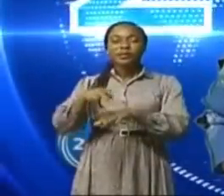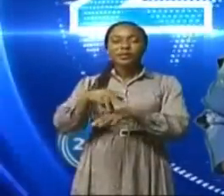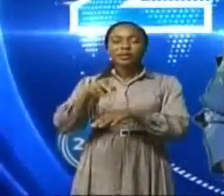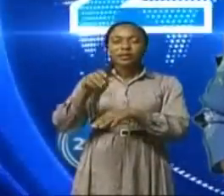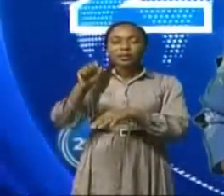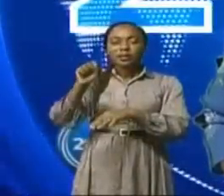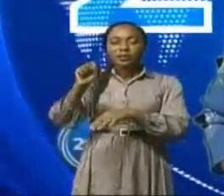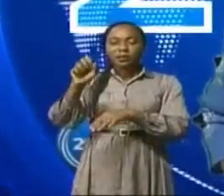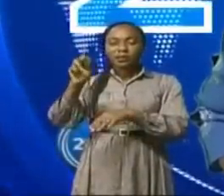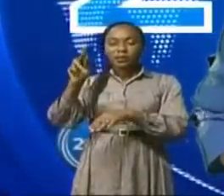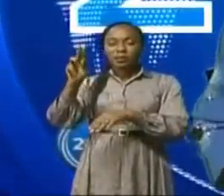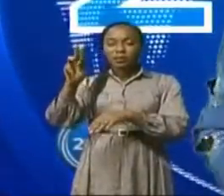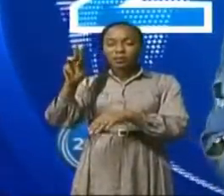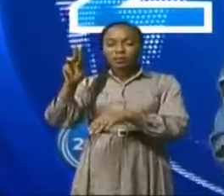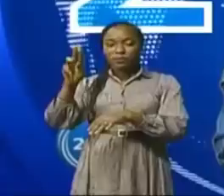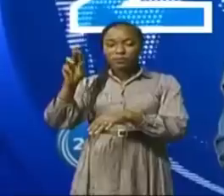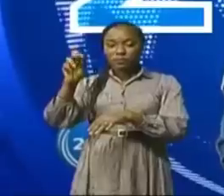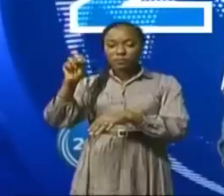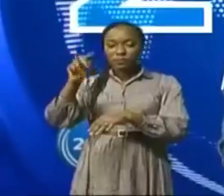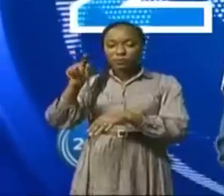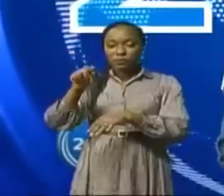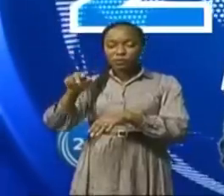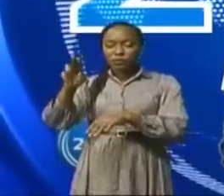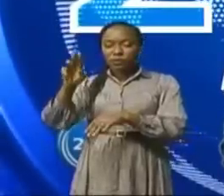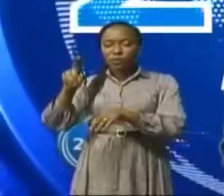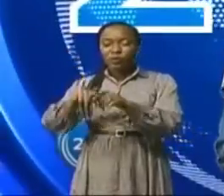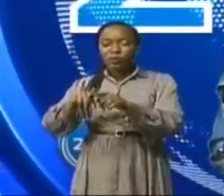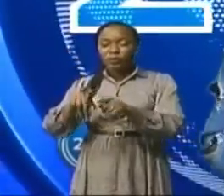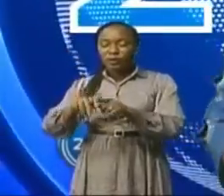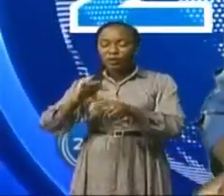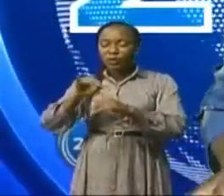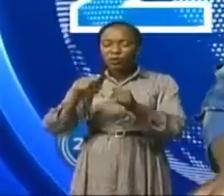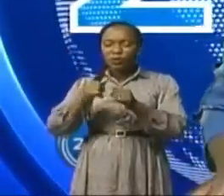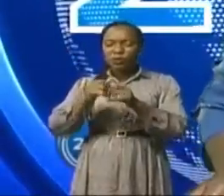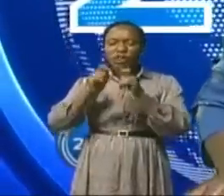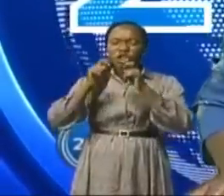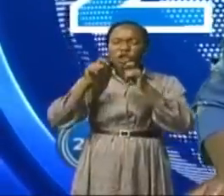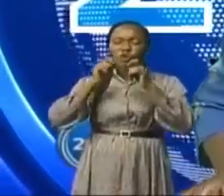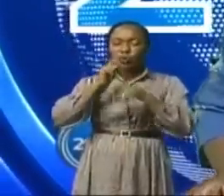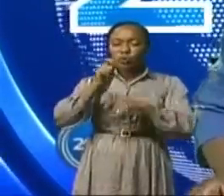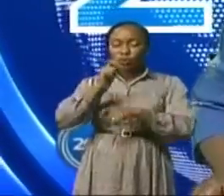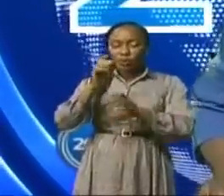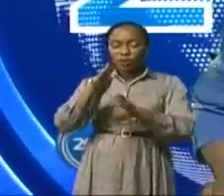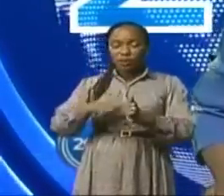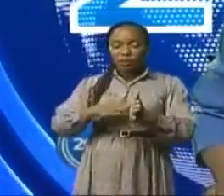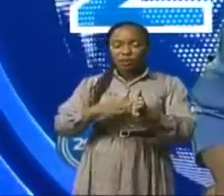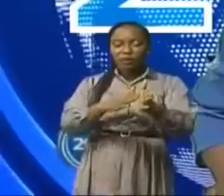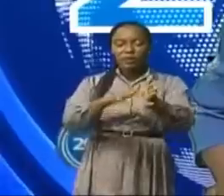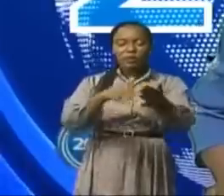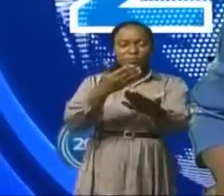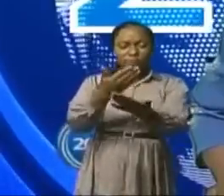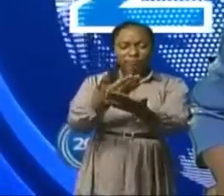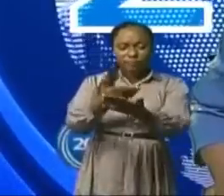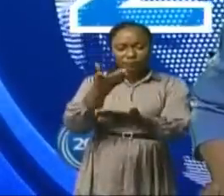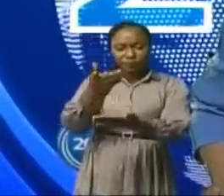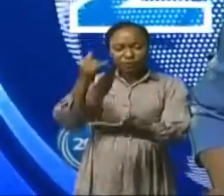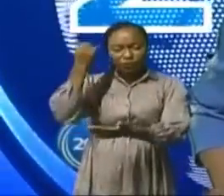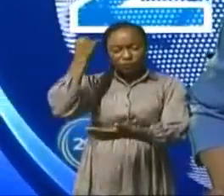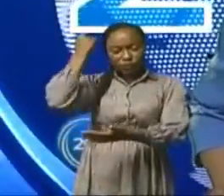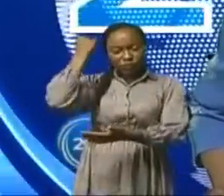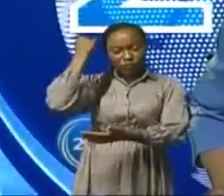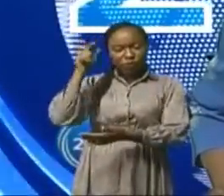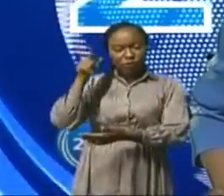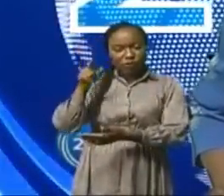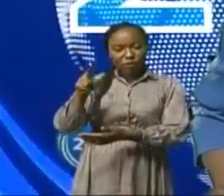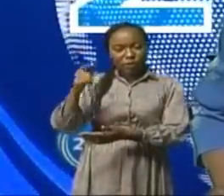personnalités politiques, membres de sa famille et la presse nationale et internationale ont accompagné la dépouille de Lumumba,